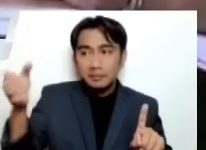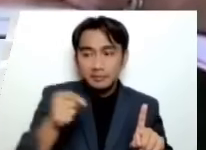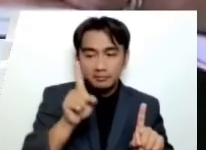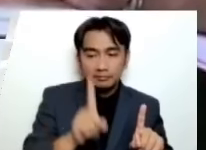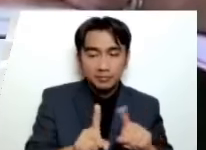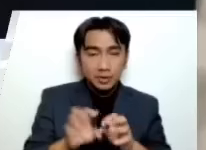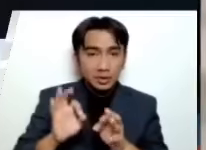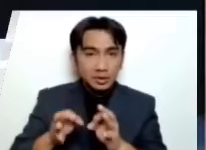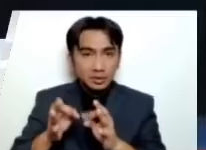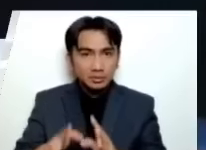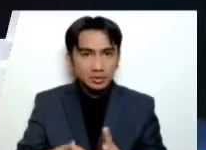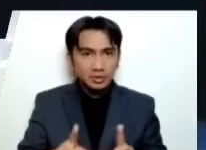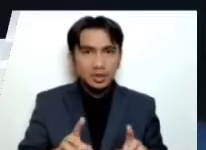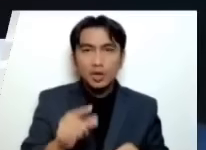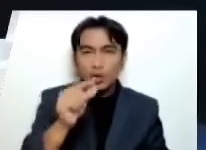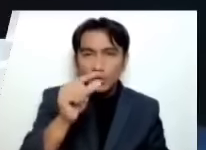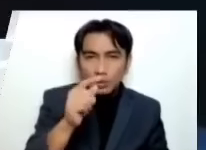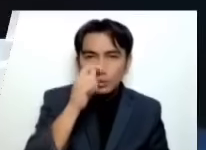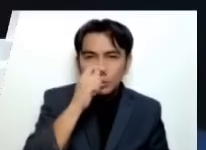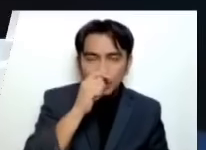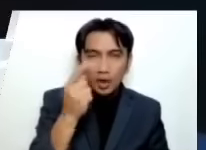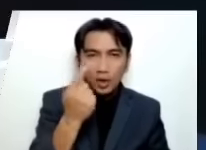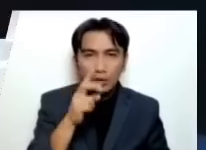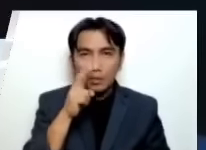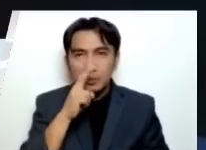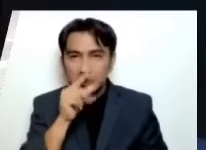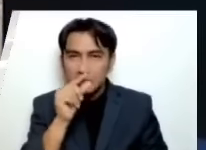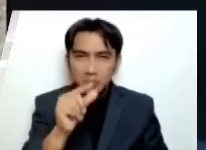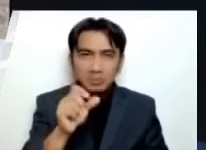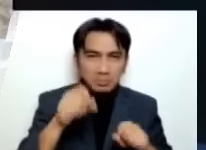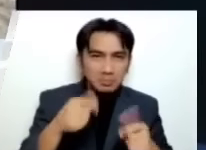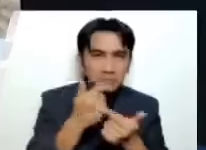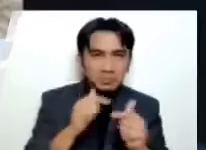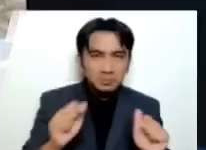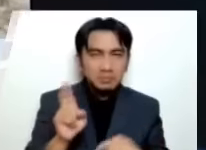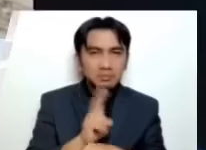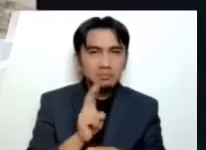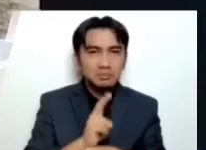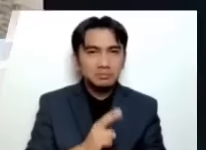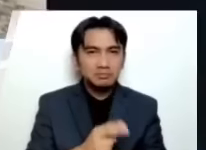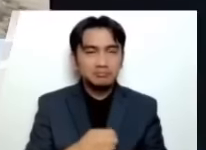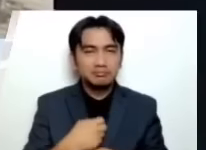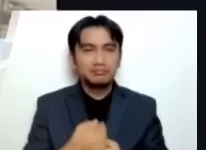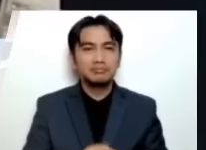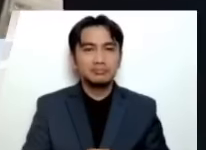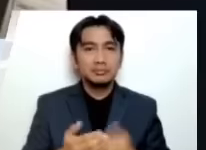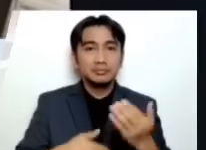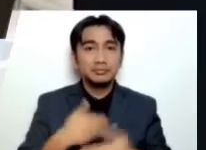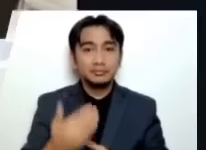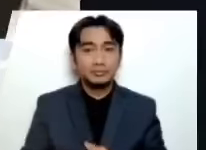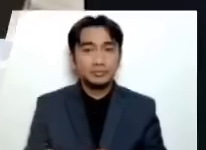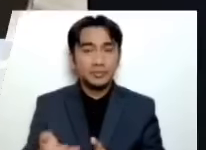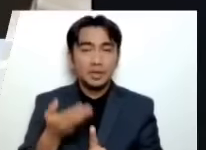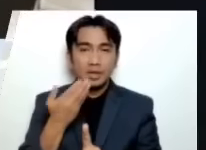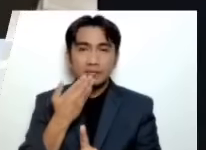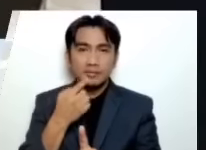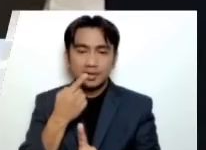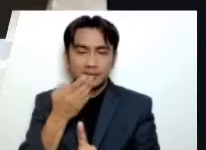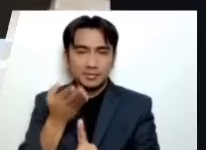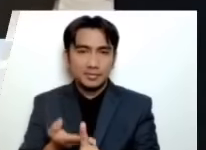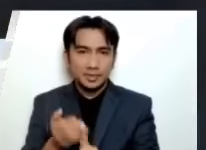kaunting Tagalog at Bisaya lang ang kanyang alam. Si dating PNP Chief Benjamin Acorda naman na nakitang kasama ni